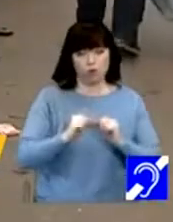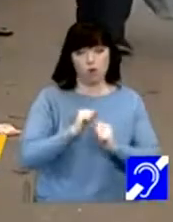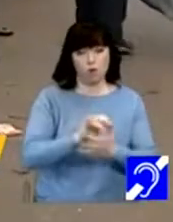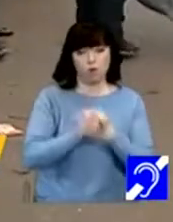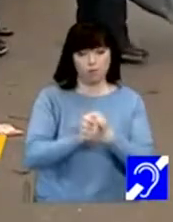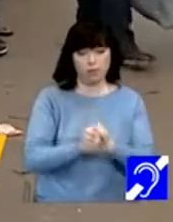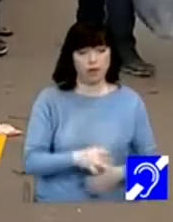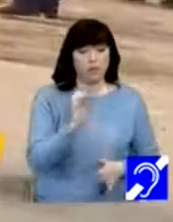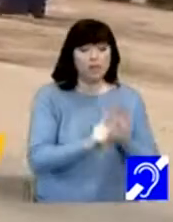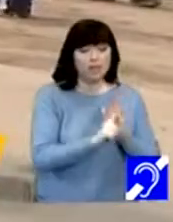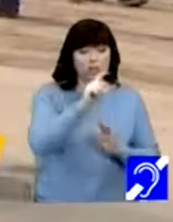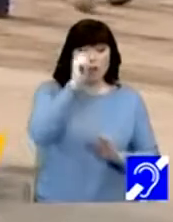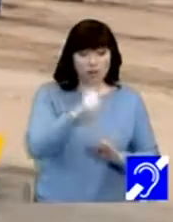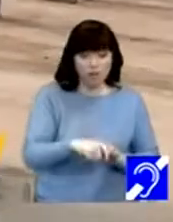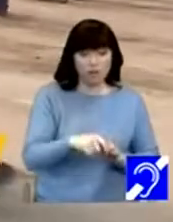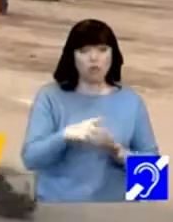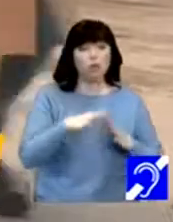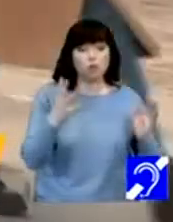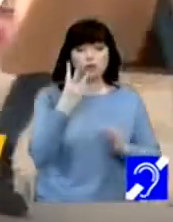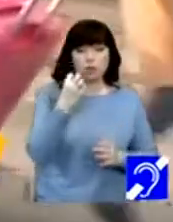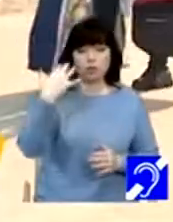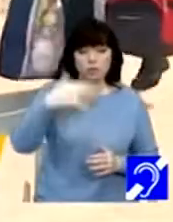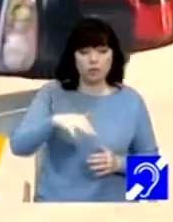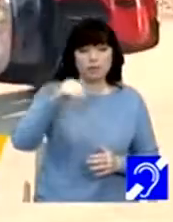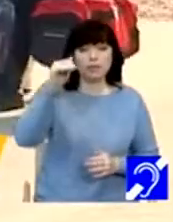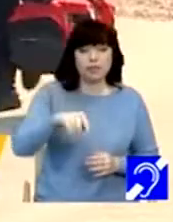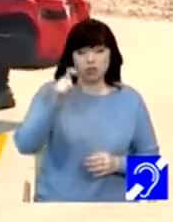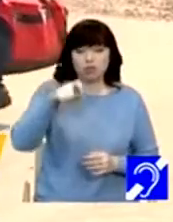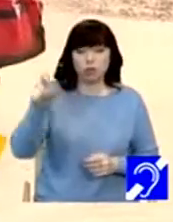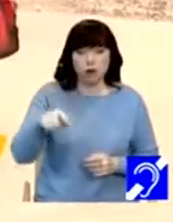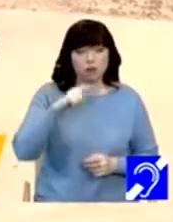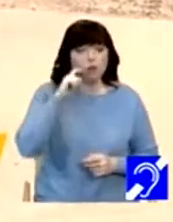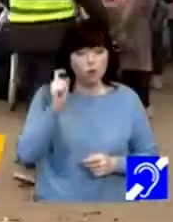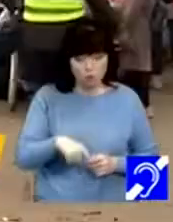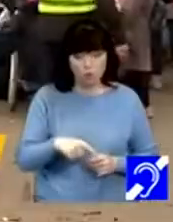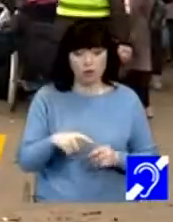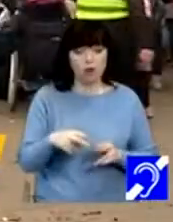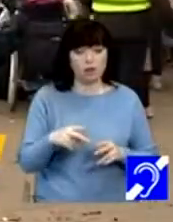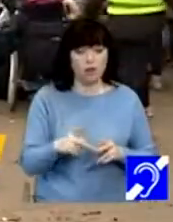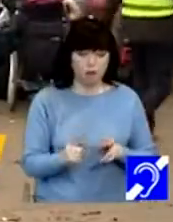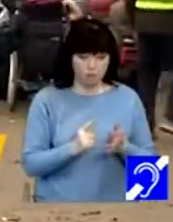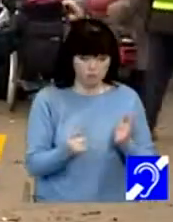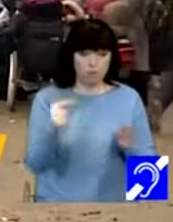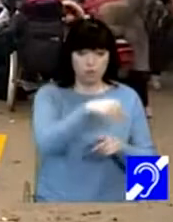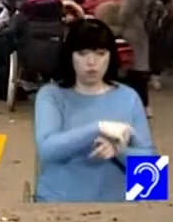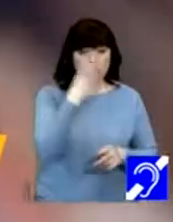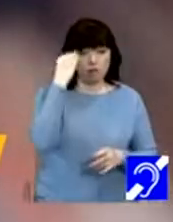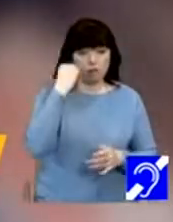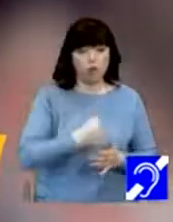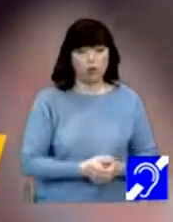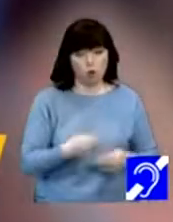războiului ruso-ucrainean, peste 350.000 de cetățeni ucraineni au trecut frontiera Republicii Moldova.